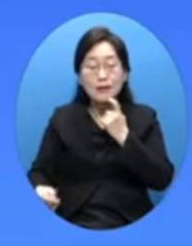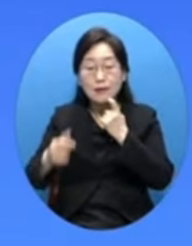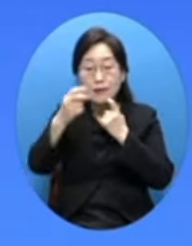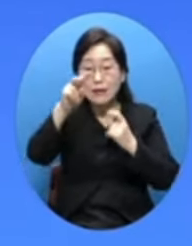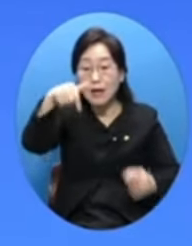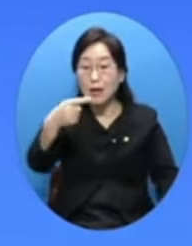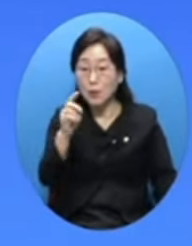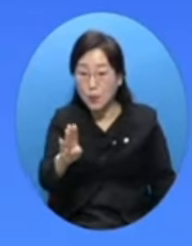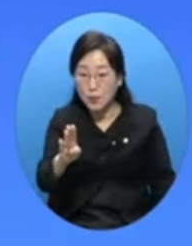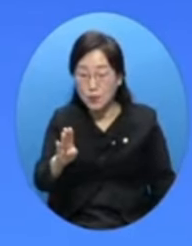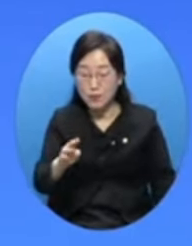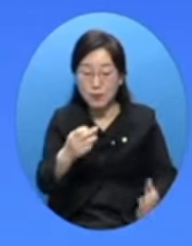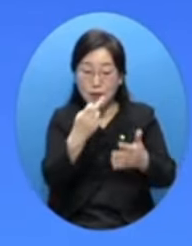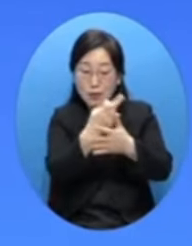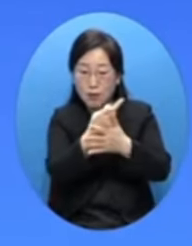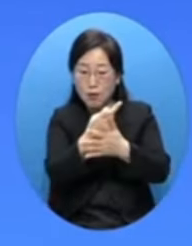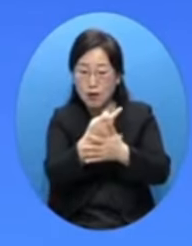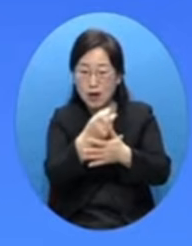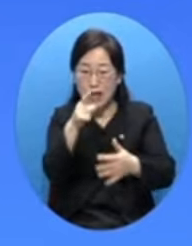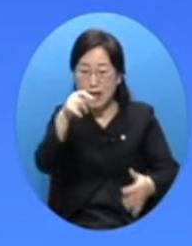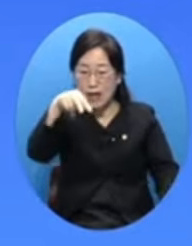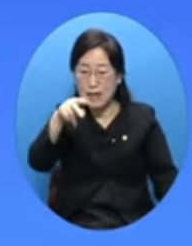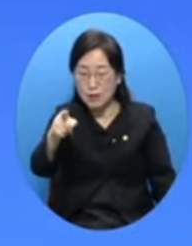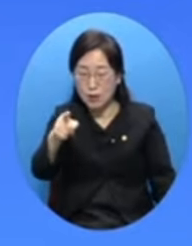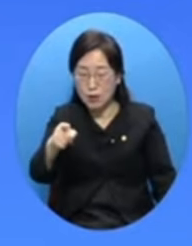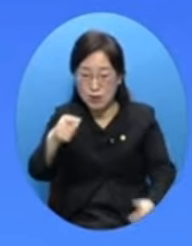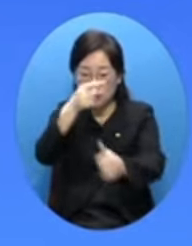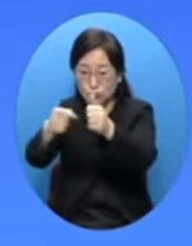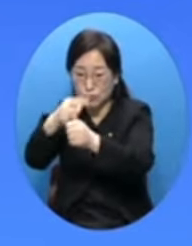예를 피해서 멀리